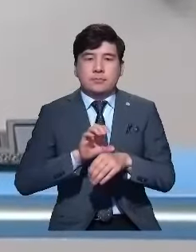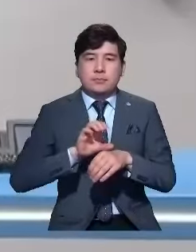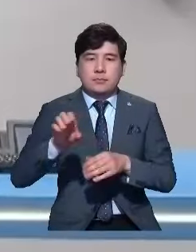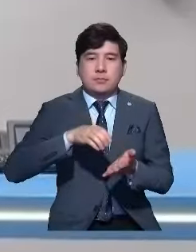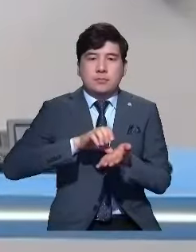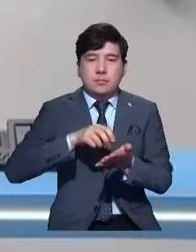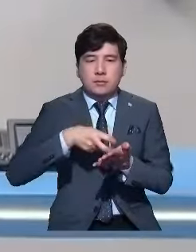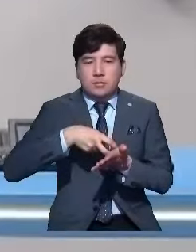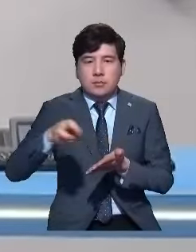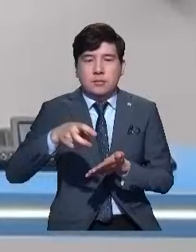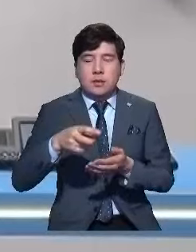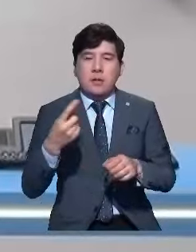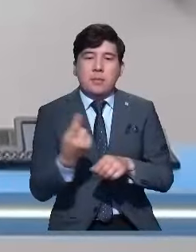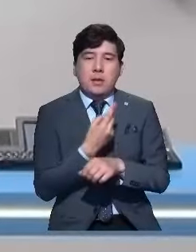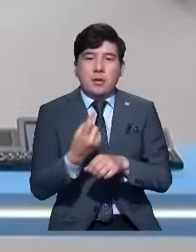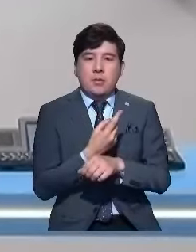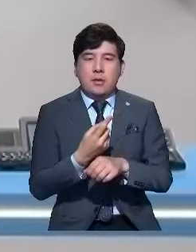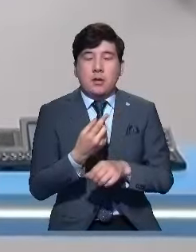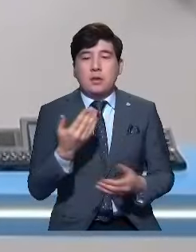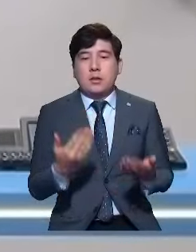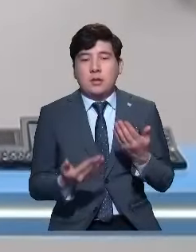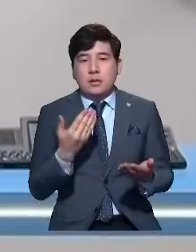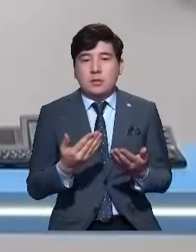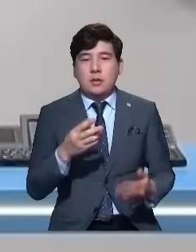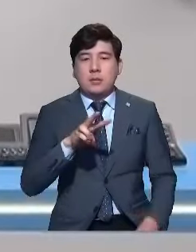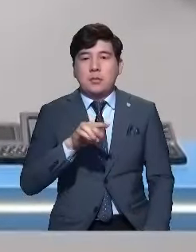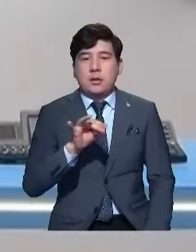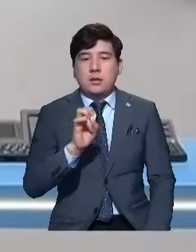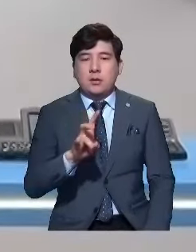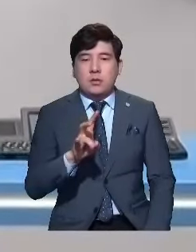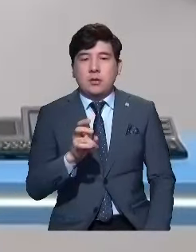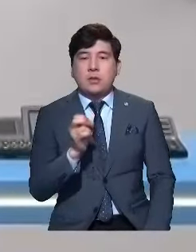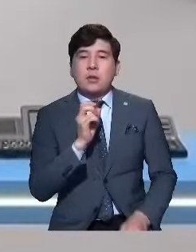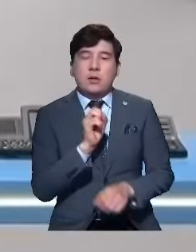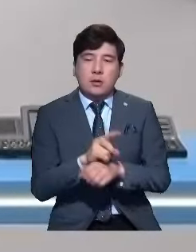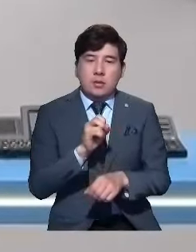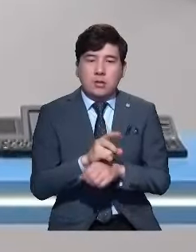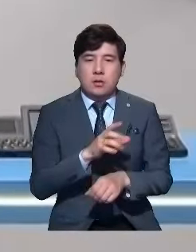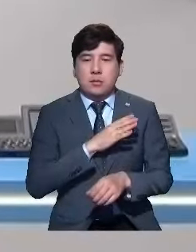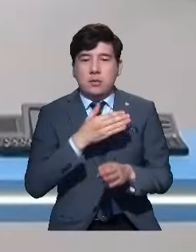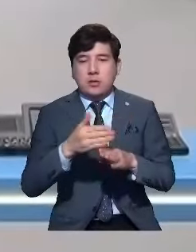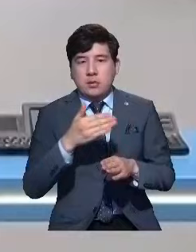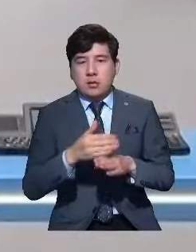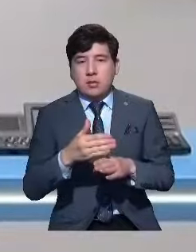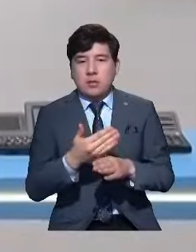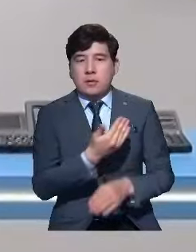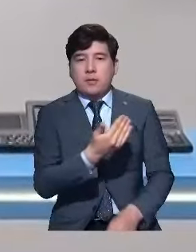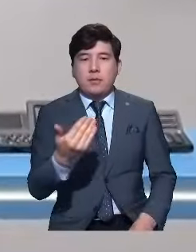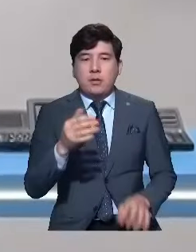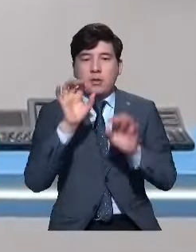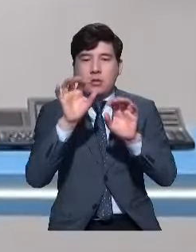мүмкін. Біріншісі, егер сіз сол микроқаржы ұйымының тұтынушысы болсаңыз, және сіздің дербес деректеріңіздің